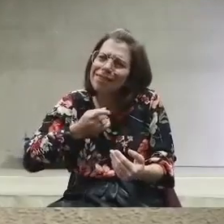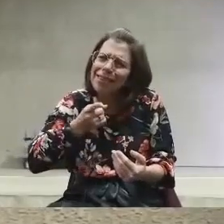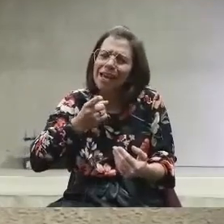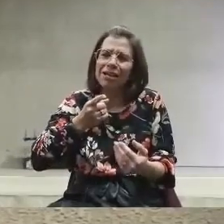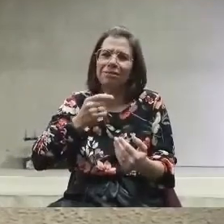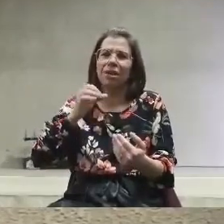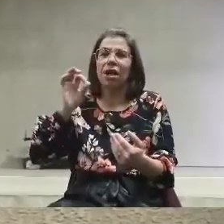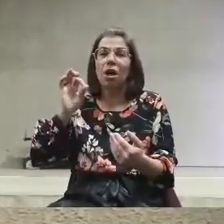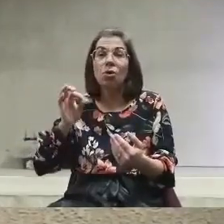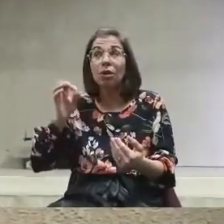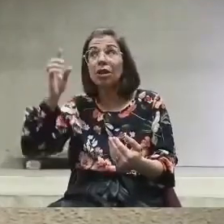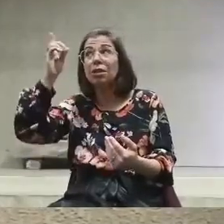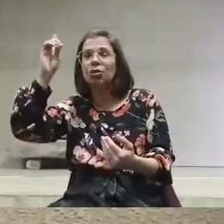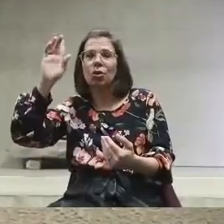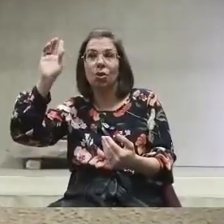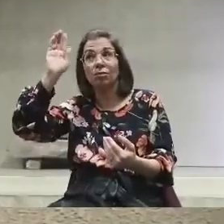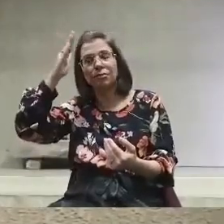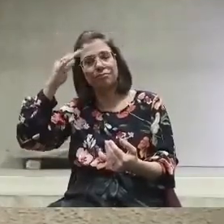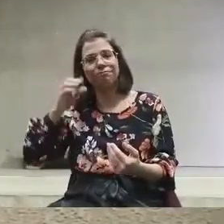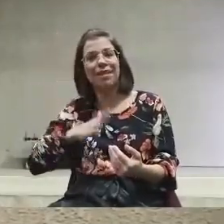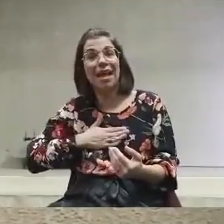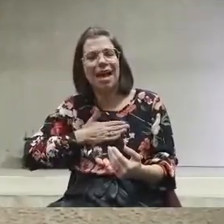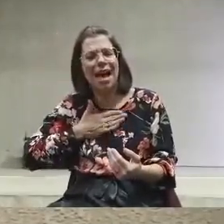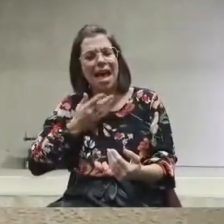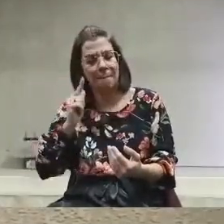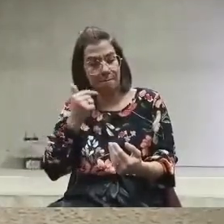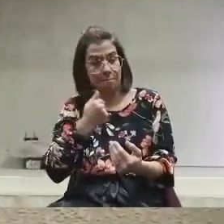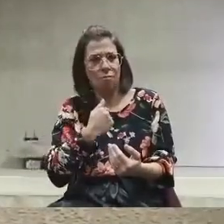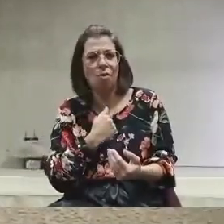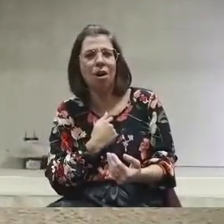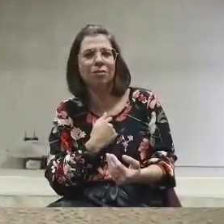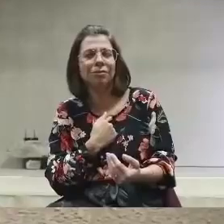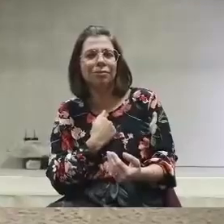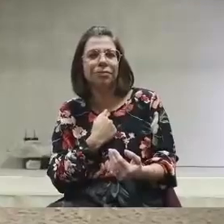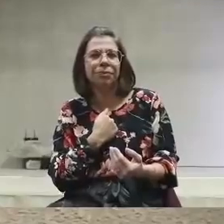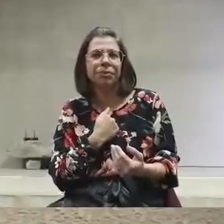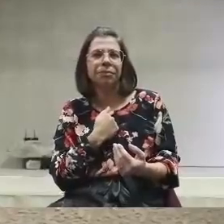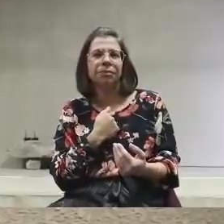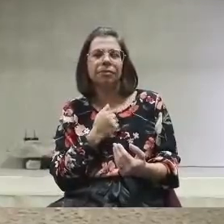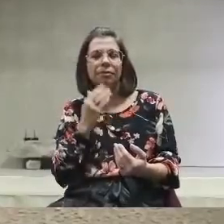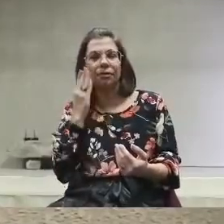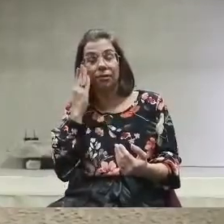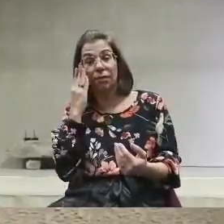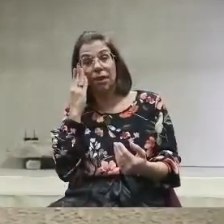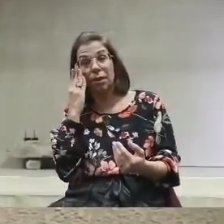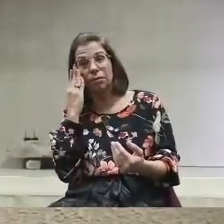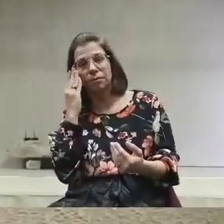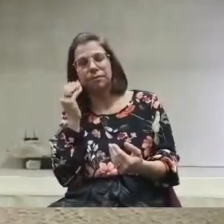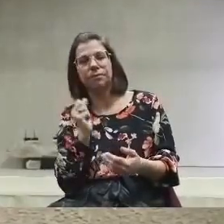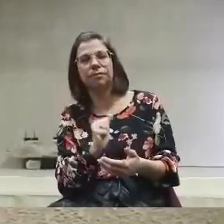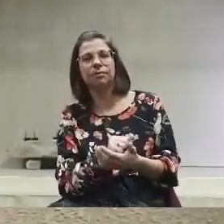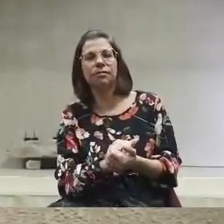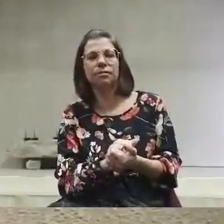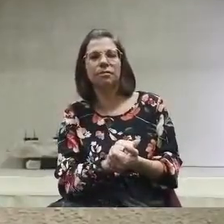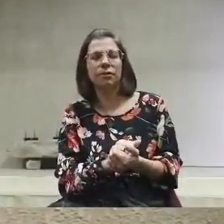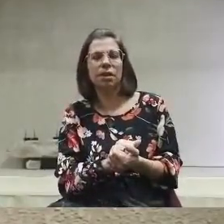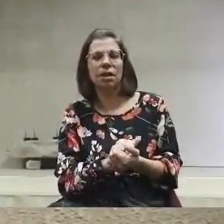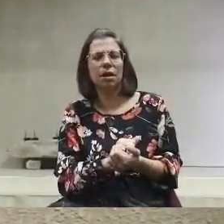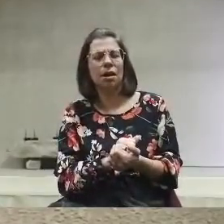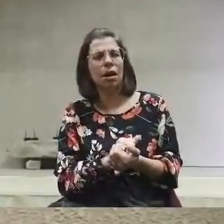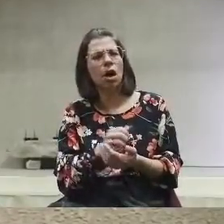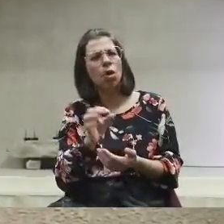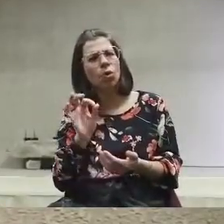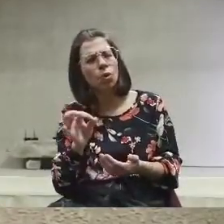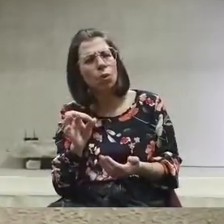j'entends des gens dire « je crois que Dieu m'abandonne ou m'aime pas, etc. » Mais j'ai envie de leur dire, et parfois je leur dis « mais regarde à la croix du